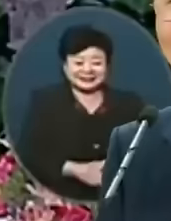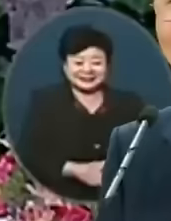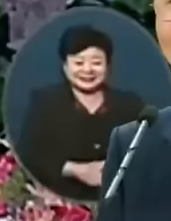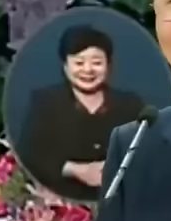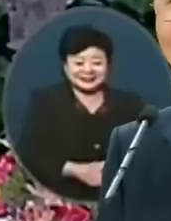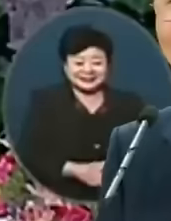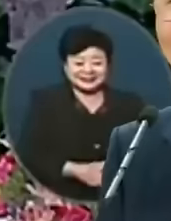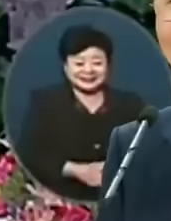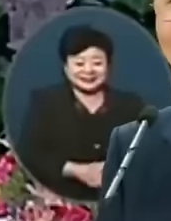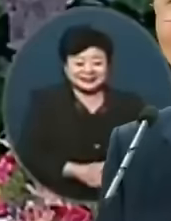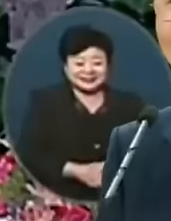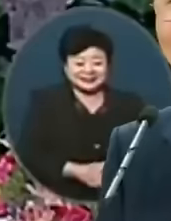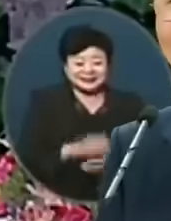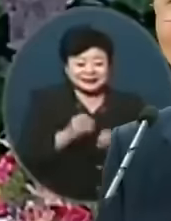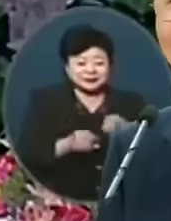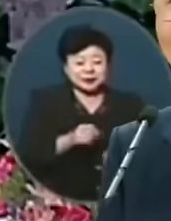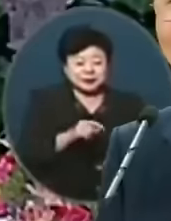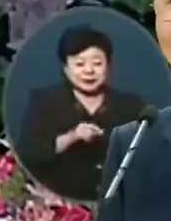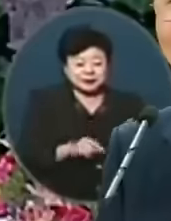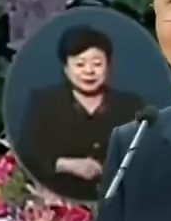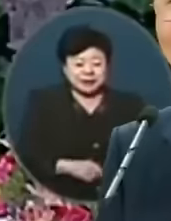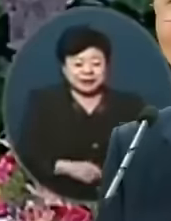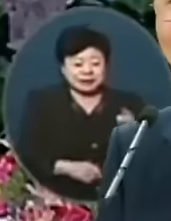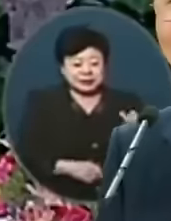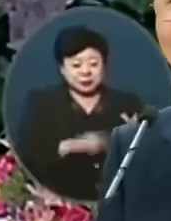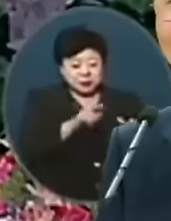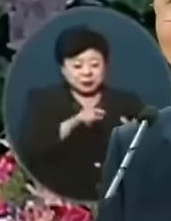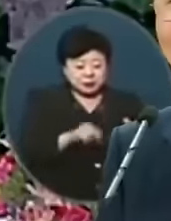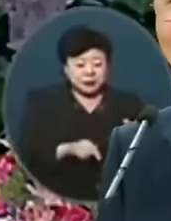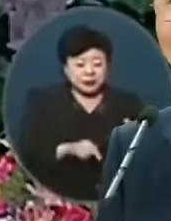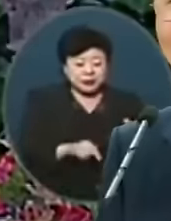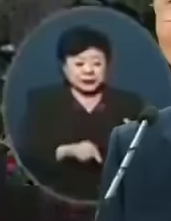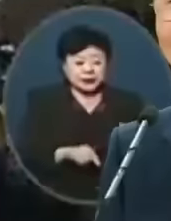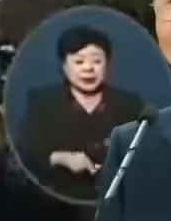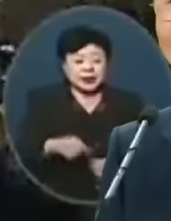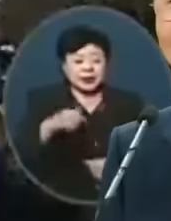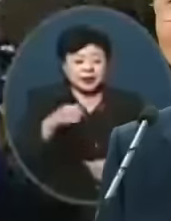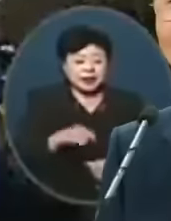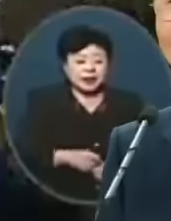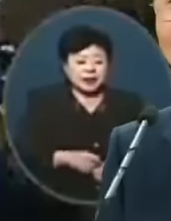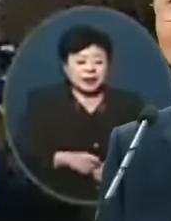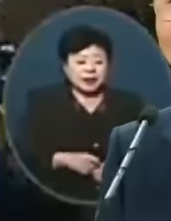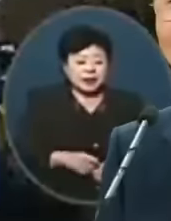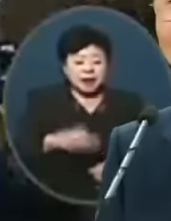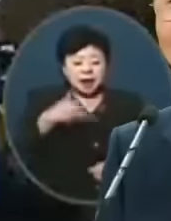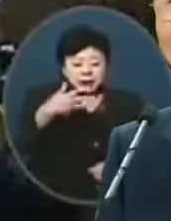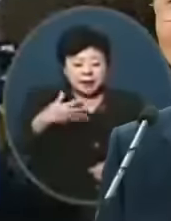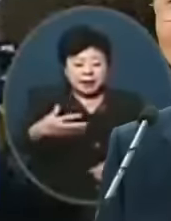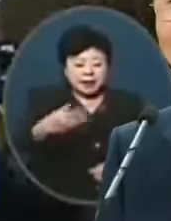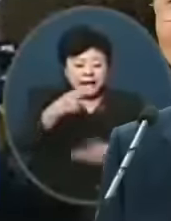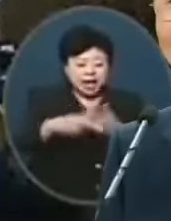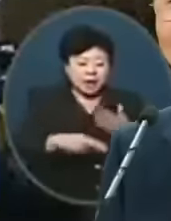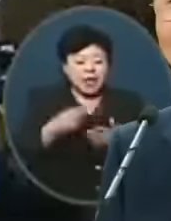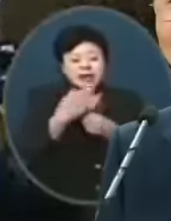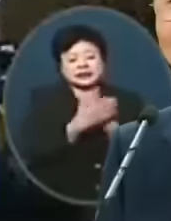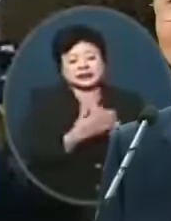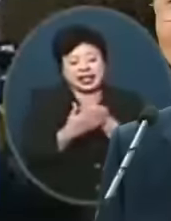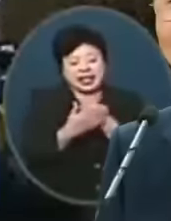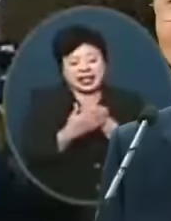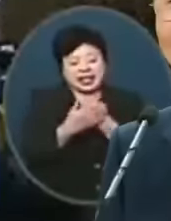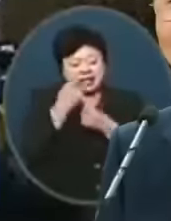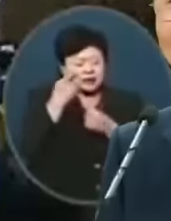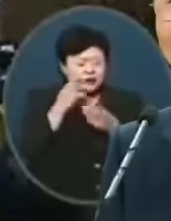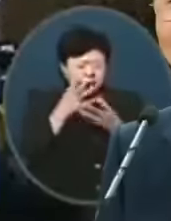것입니다. 시편 145편 8절로 10절에 야훼는 은혜로우시며 긍휼이 많으시며